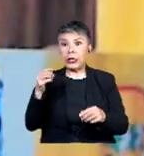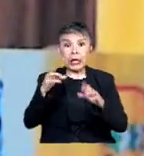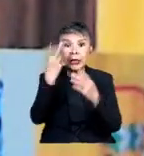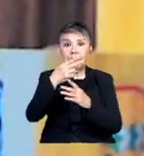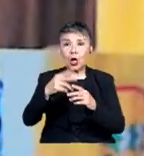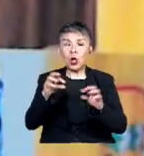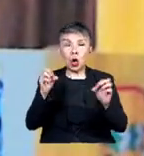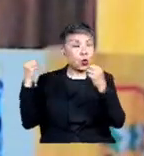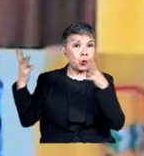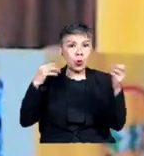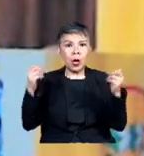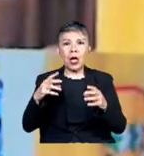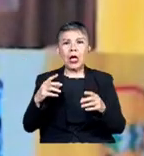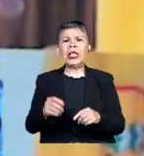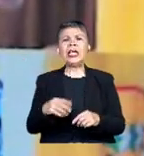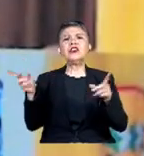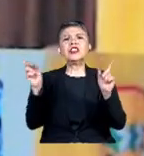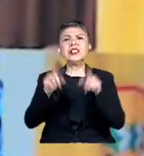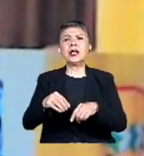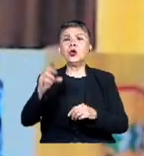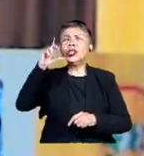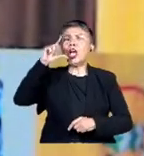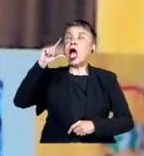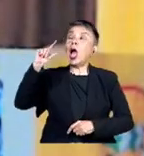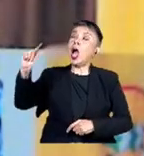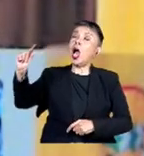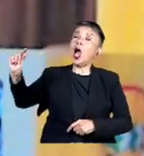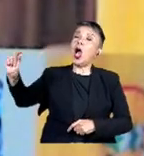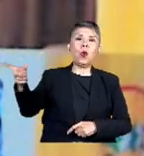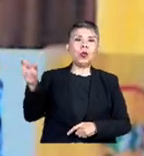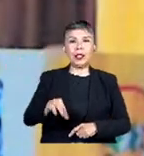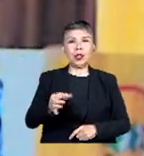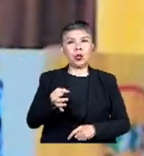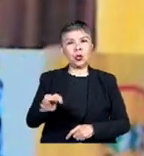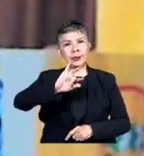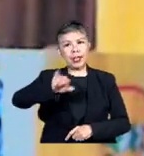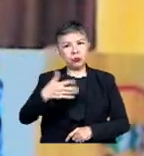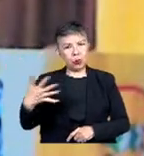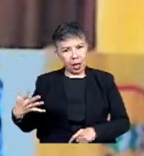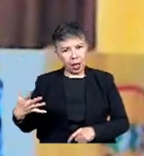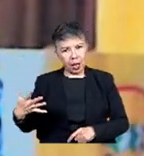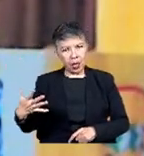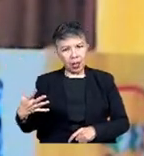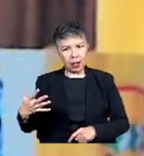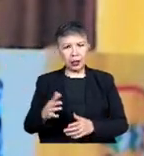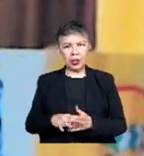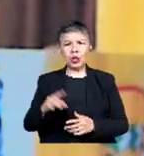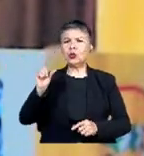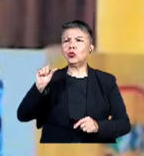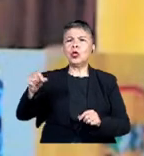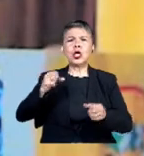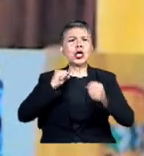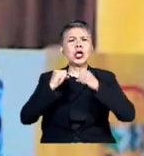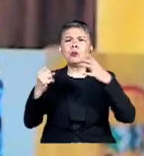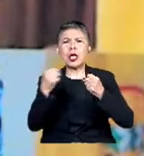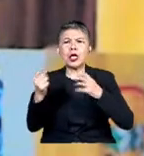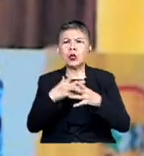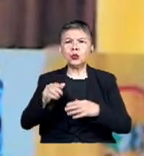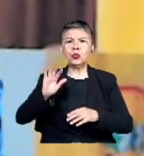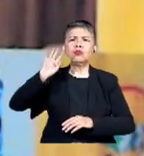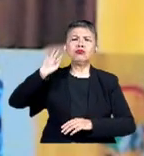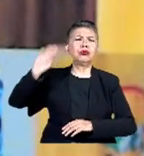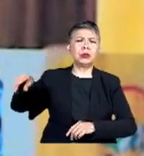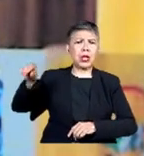itu jauh dari Kota Jayapura, jauh dari Kabupaten Jayapura. Orang-orangnya ramah,